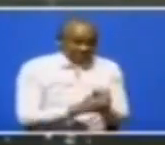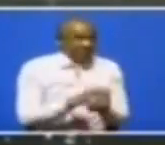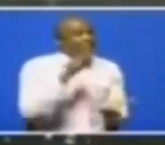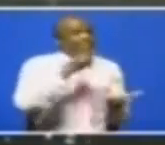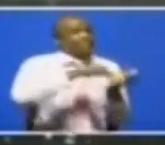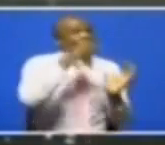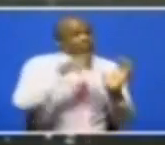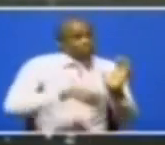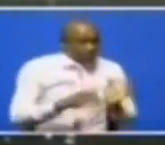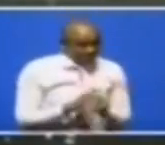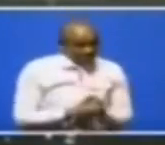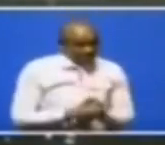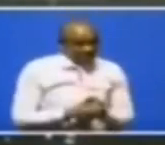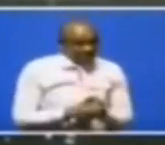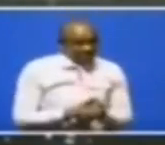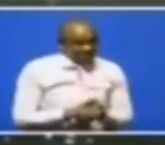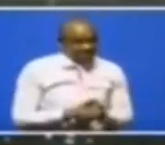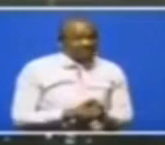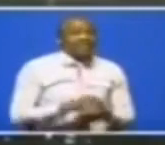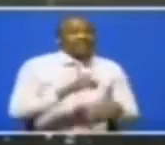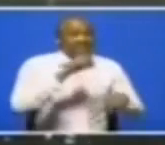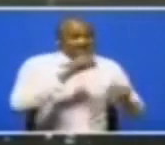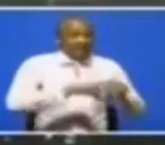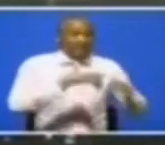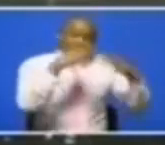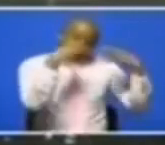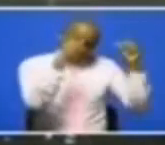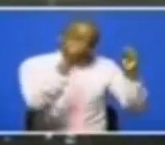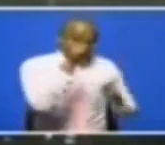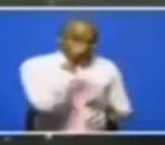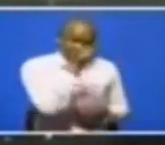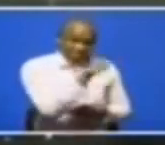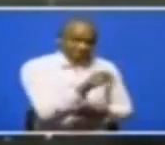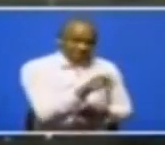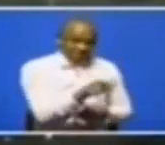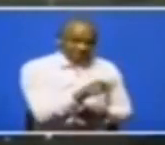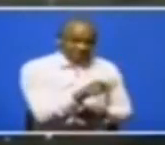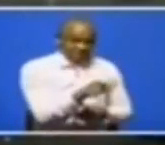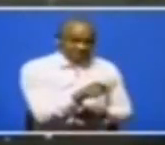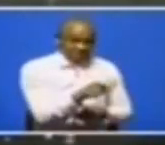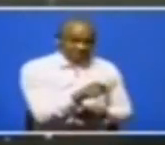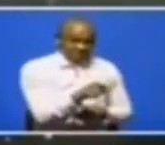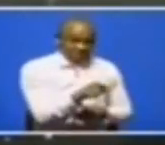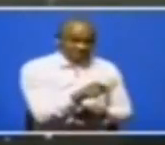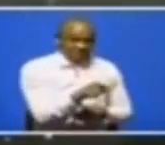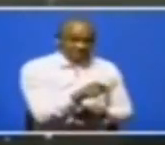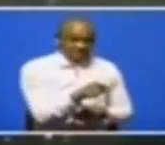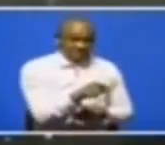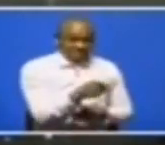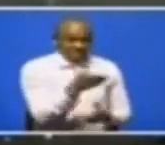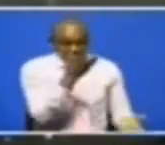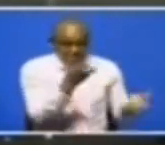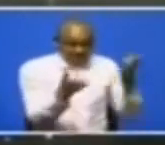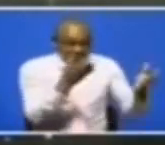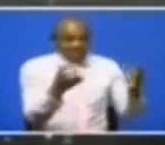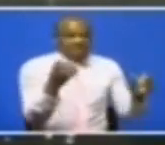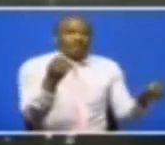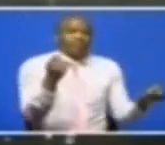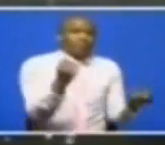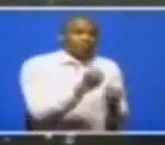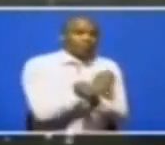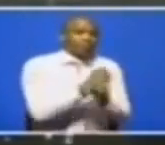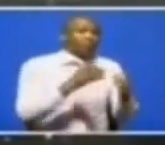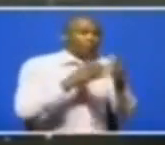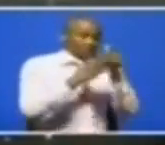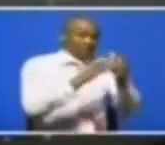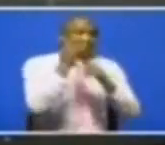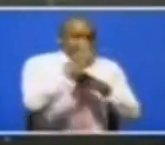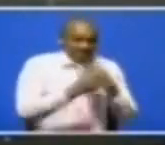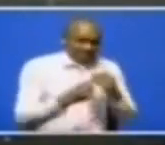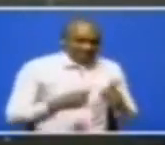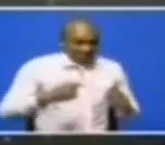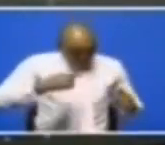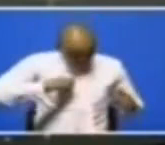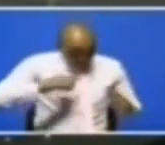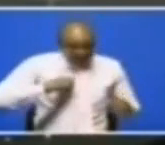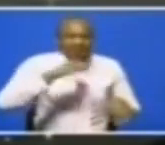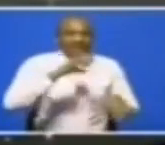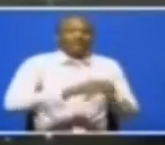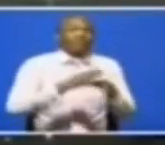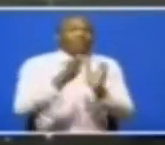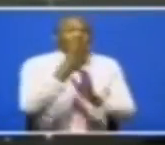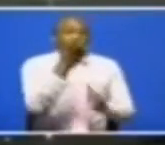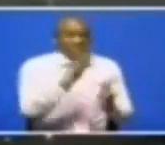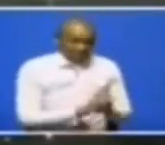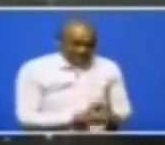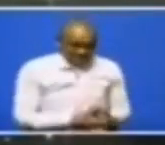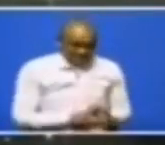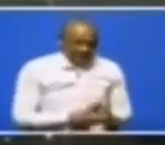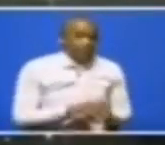kwamba wakati rais pengine hana nafasi ya kuongoza nchi, nitapata hiyo fursa.